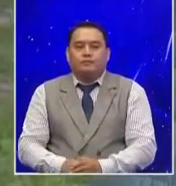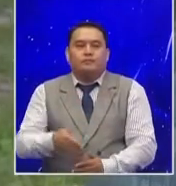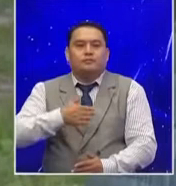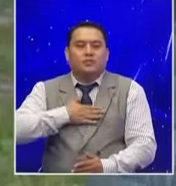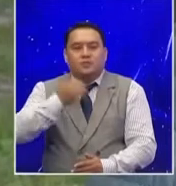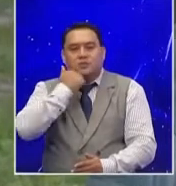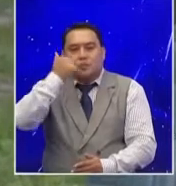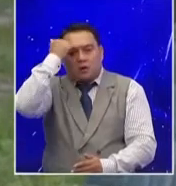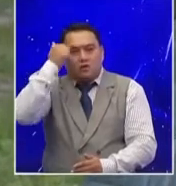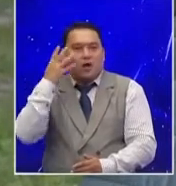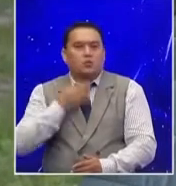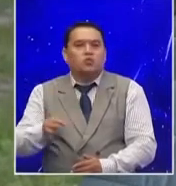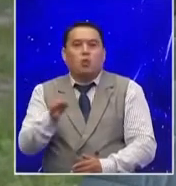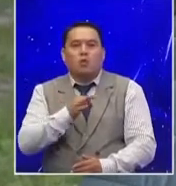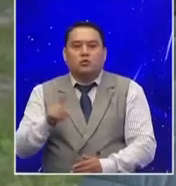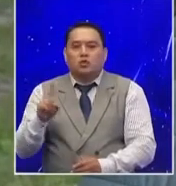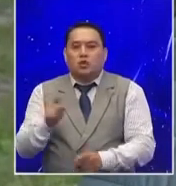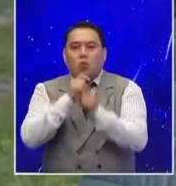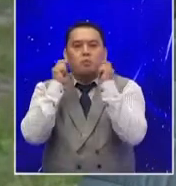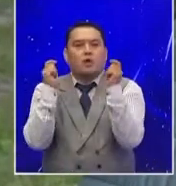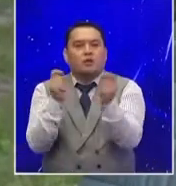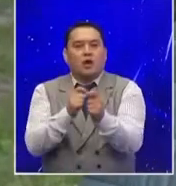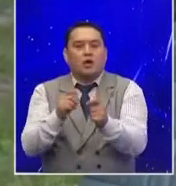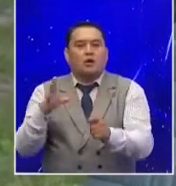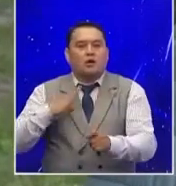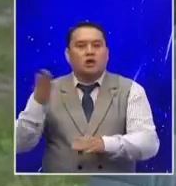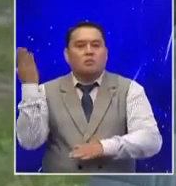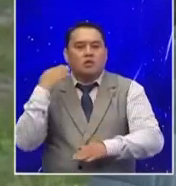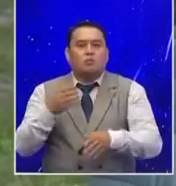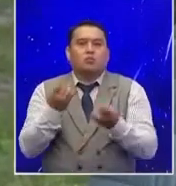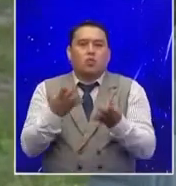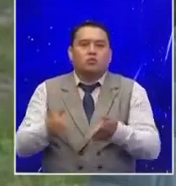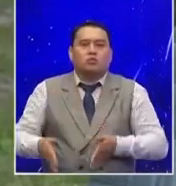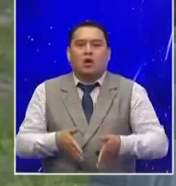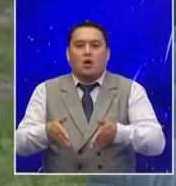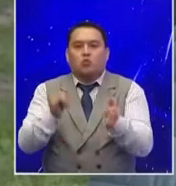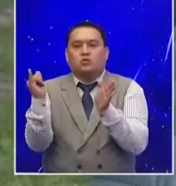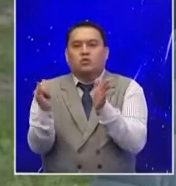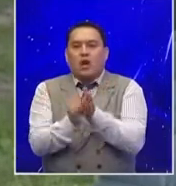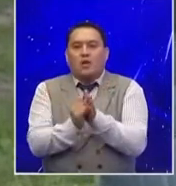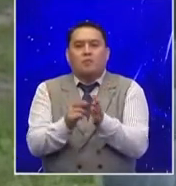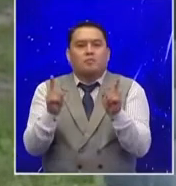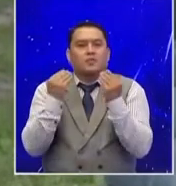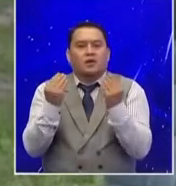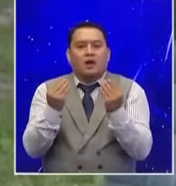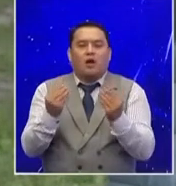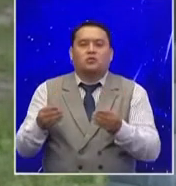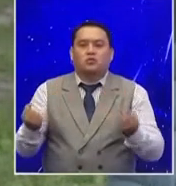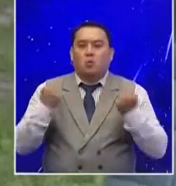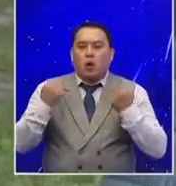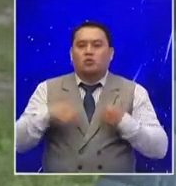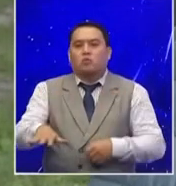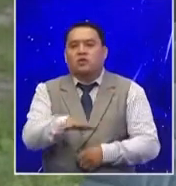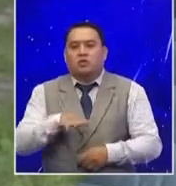Безмерно благодарна жителям Алматинской области за такой подарок. Раньше здесь была просто дорога, а теперь вот установили прекрасную спортивную площадку.